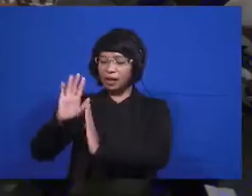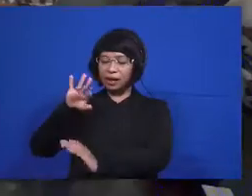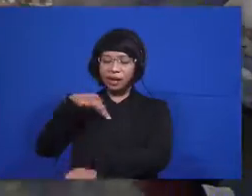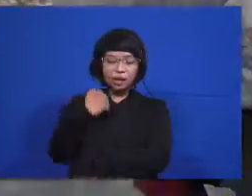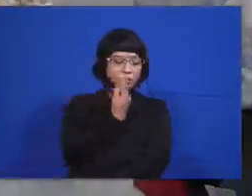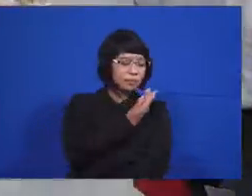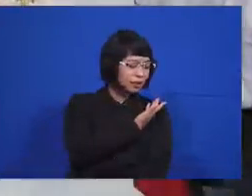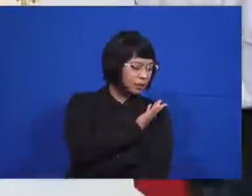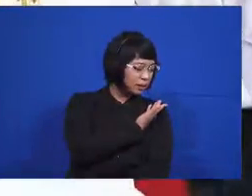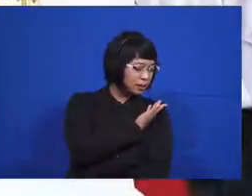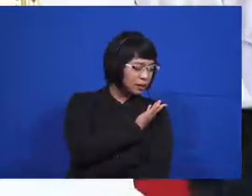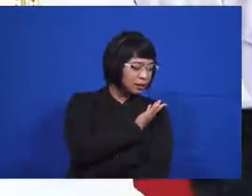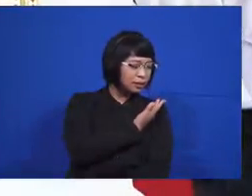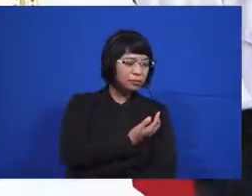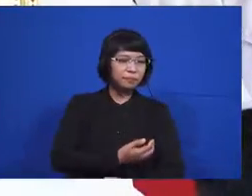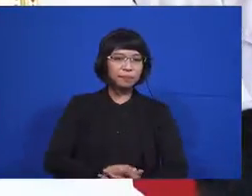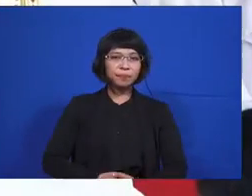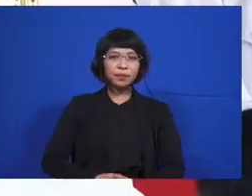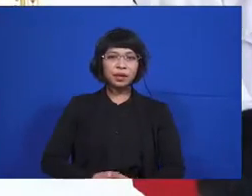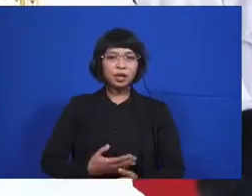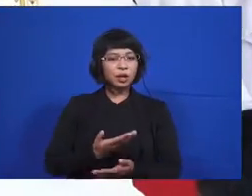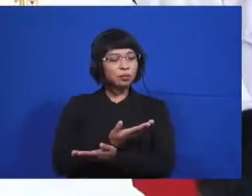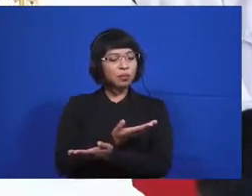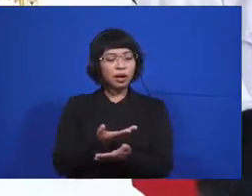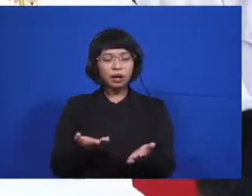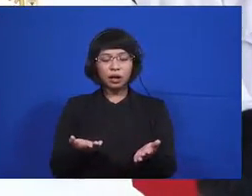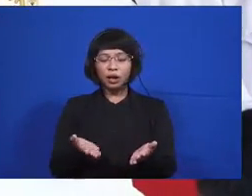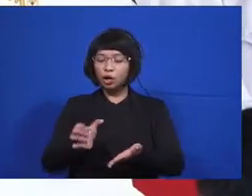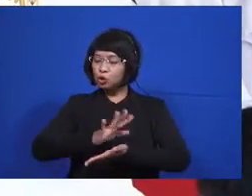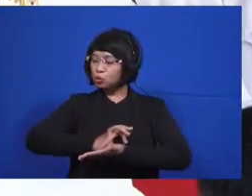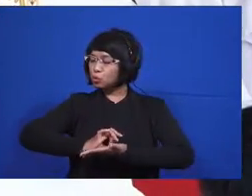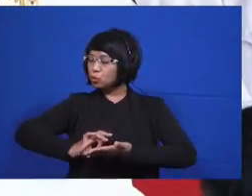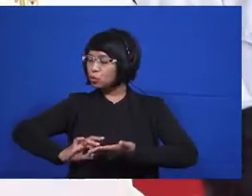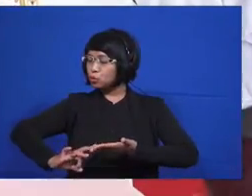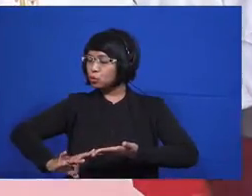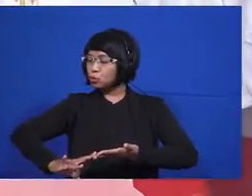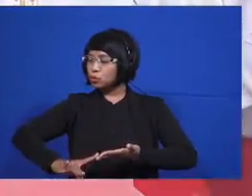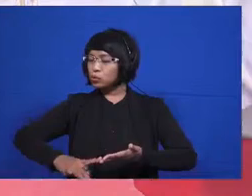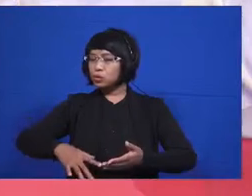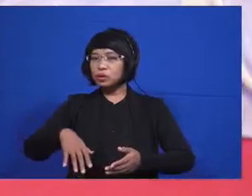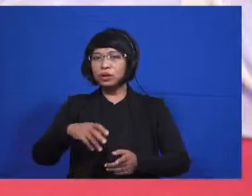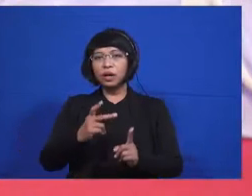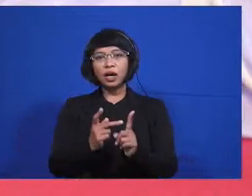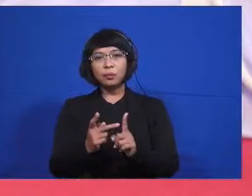doakanlah kami. Para kudus hamba Allah,